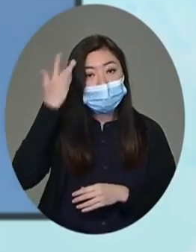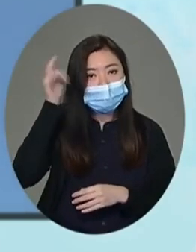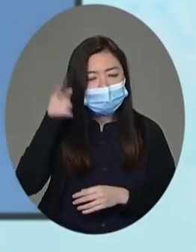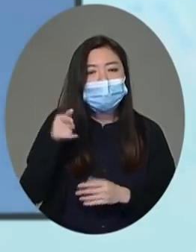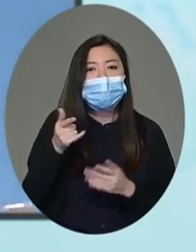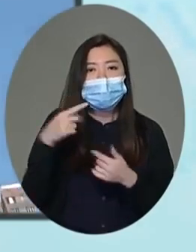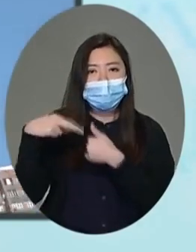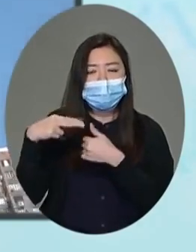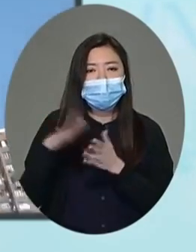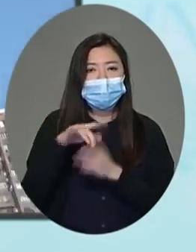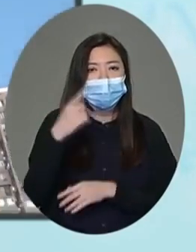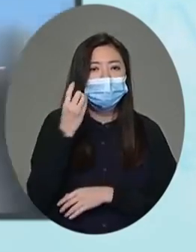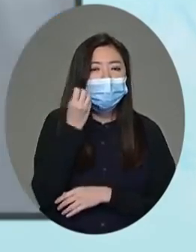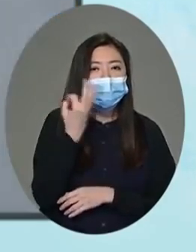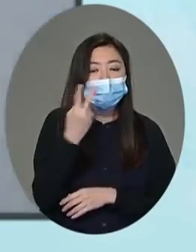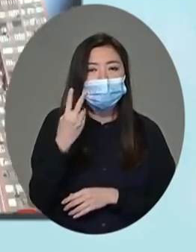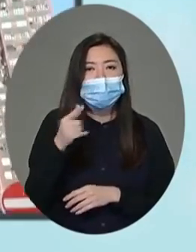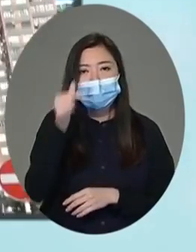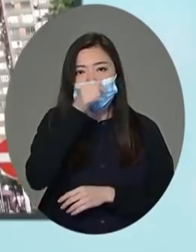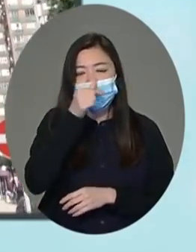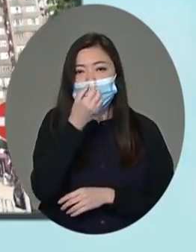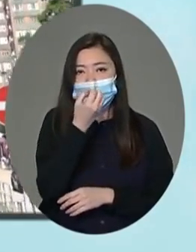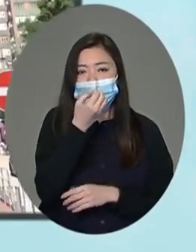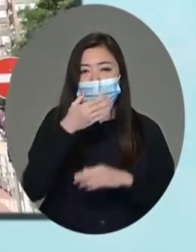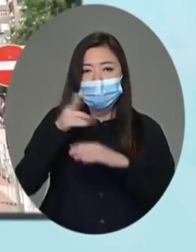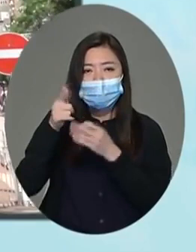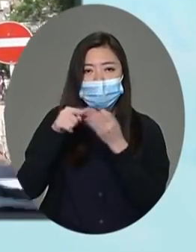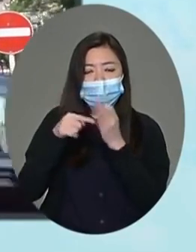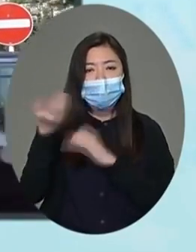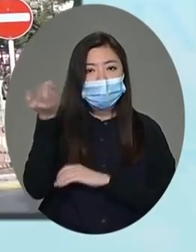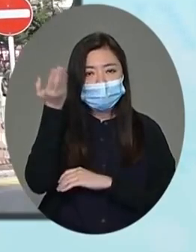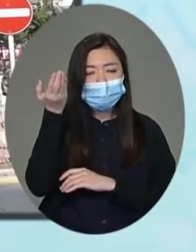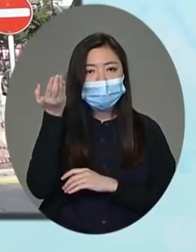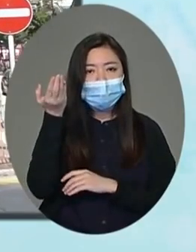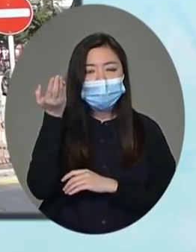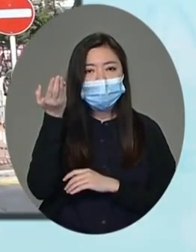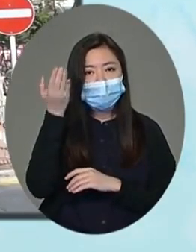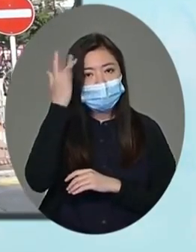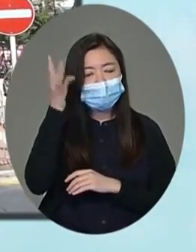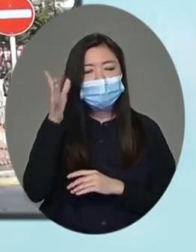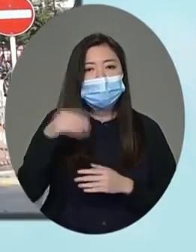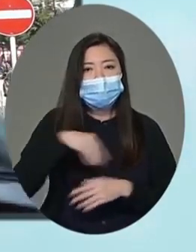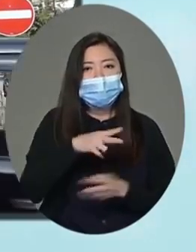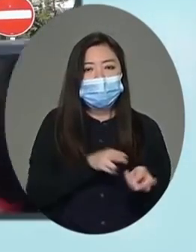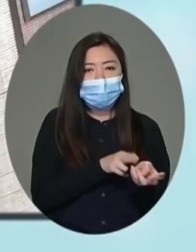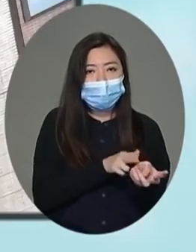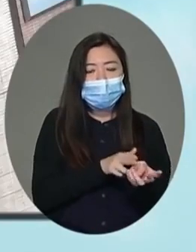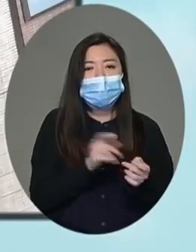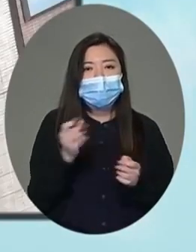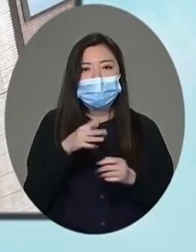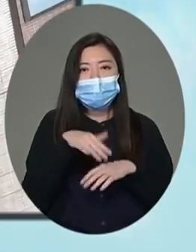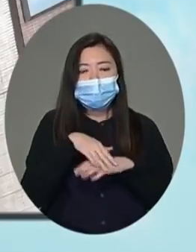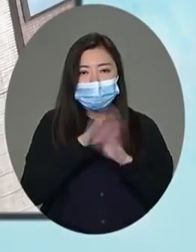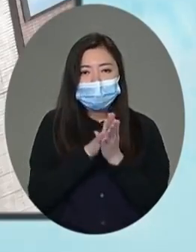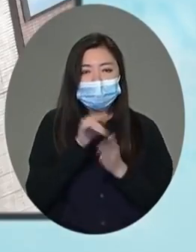的32岁外佣，在油麻地香港海景斯丽酒店检疫。剩下一人来自印度，全